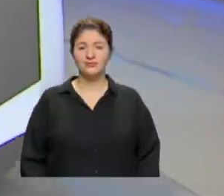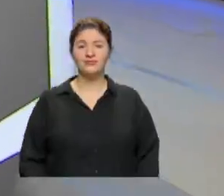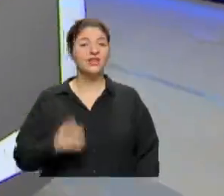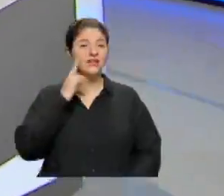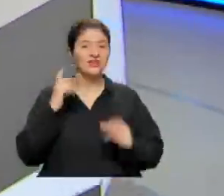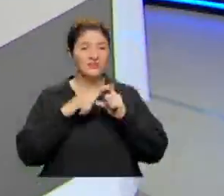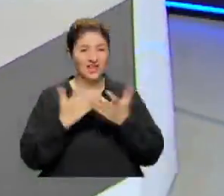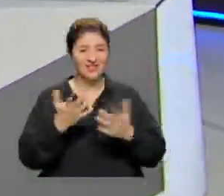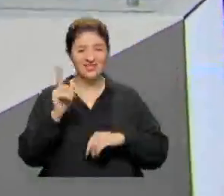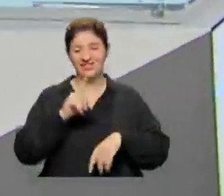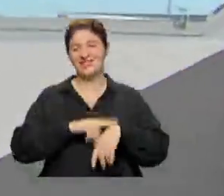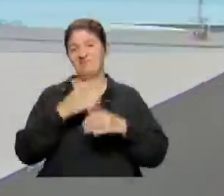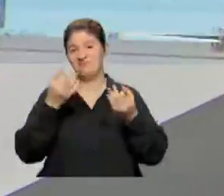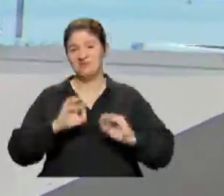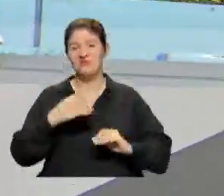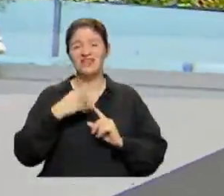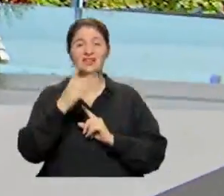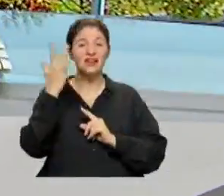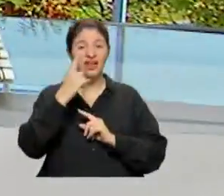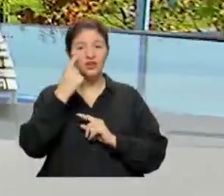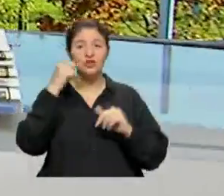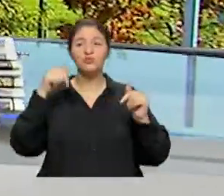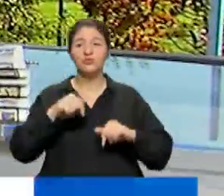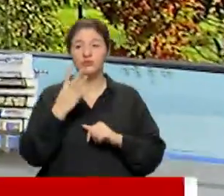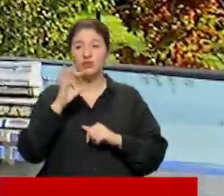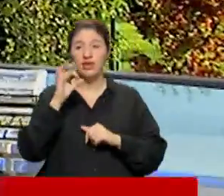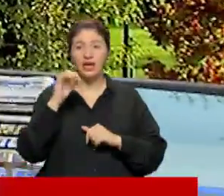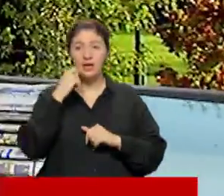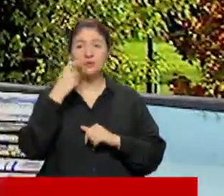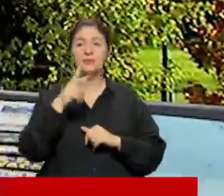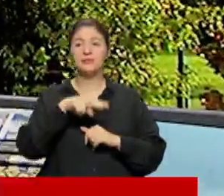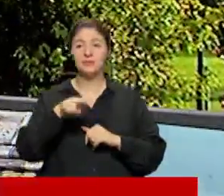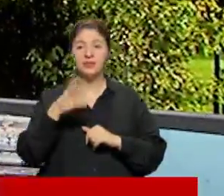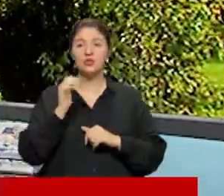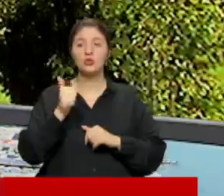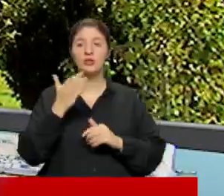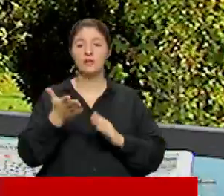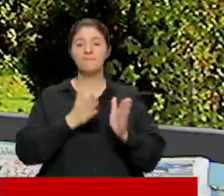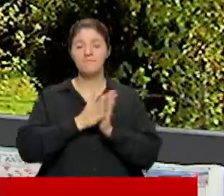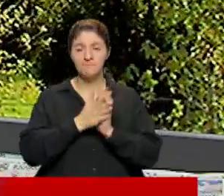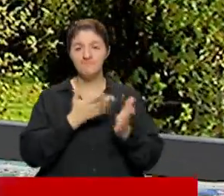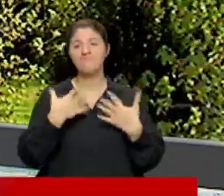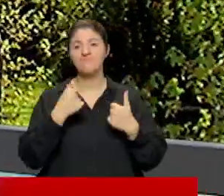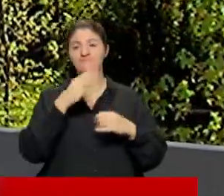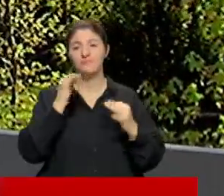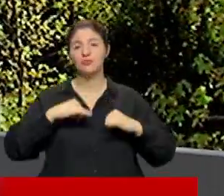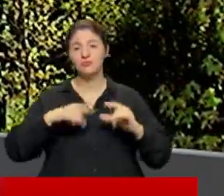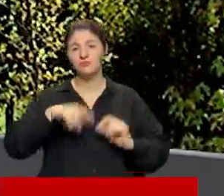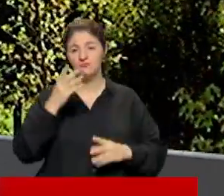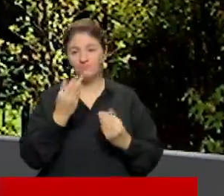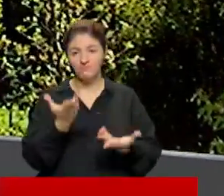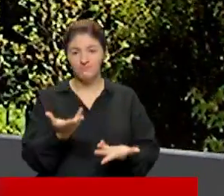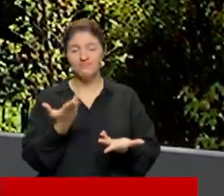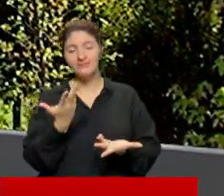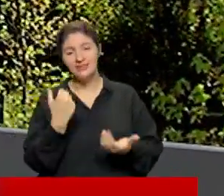efendim günaydın çalar saat başlıyor ben İlker Karagöz bugün 4 Ekim 2022 günlerden salı Sağlıklı mutlu huzurlu bir gün